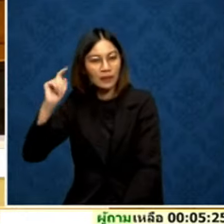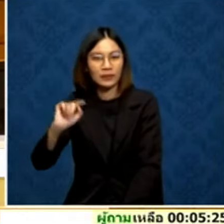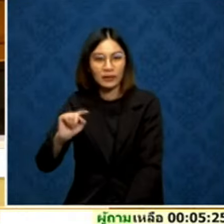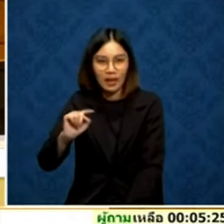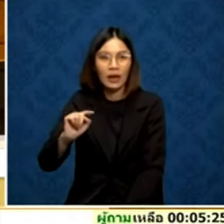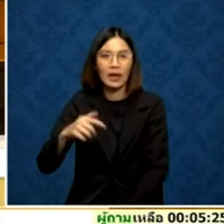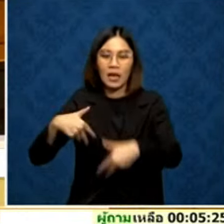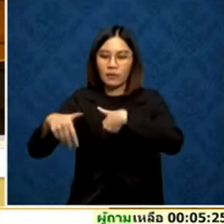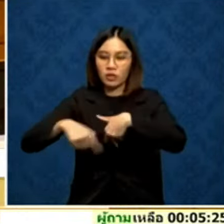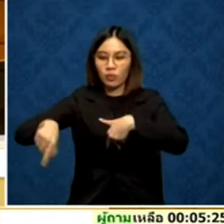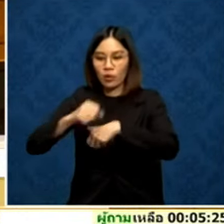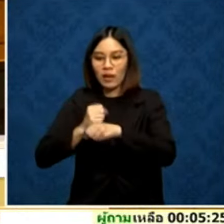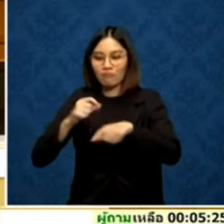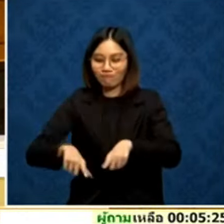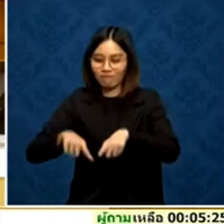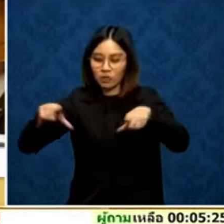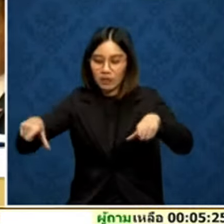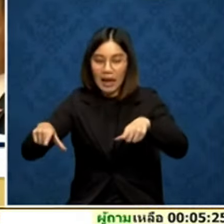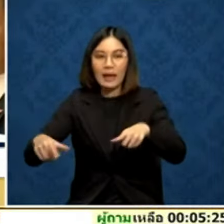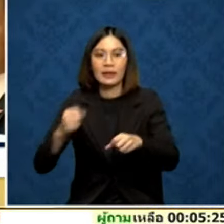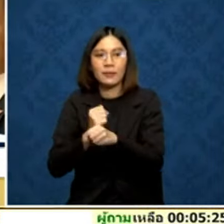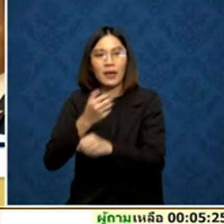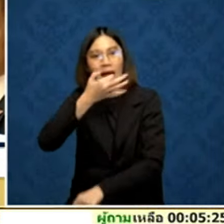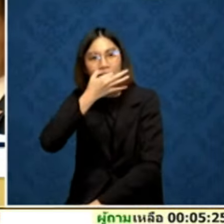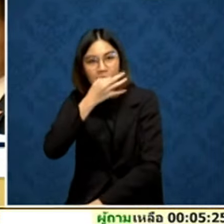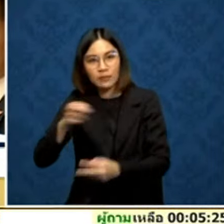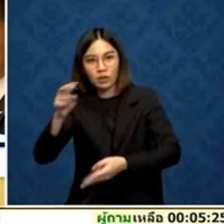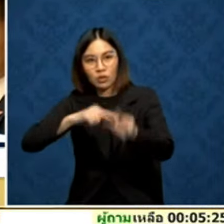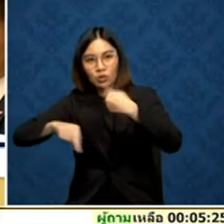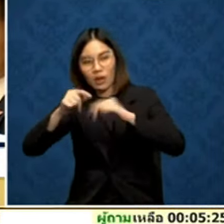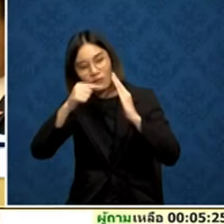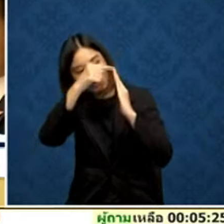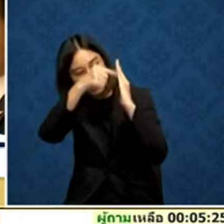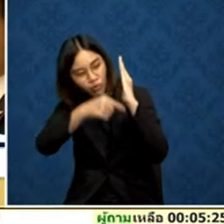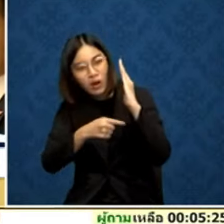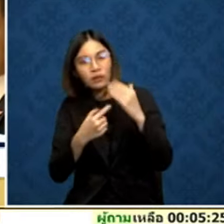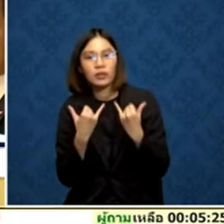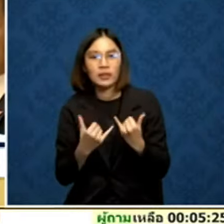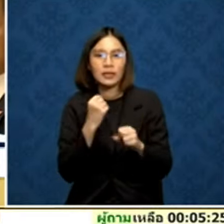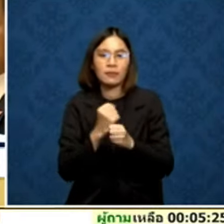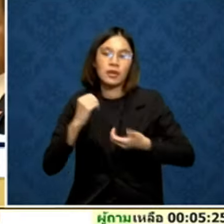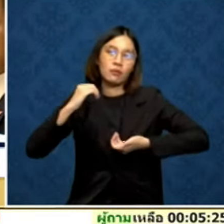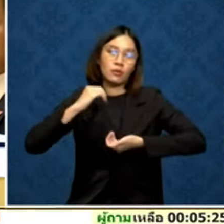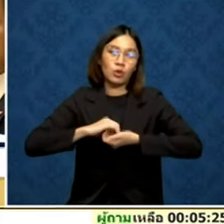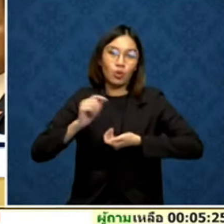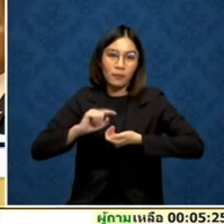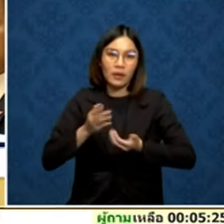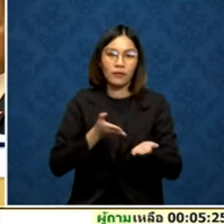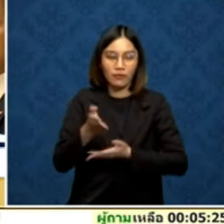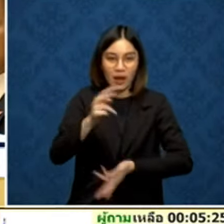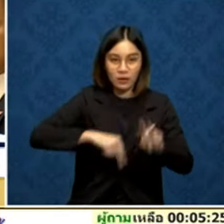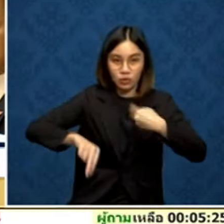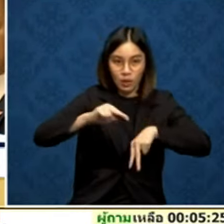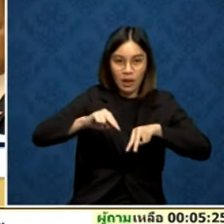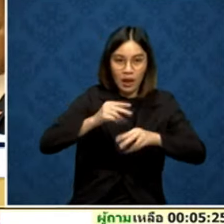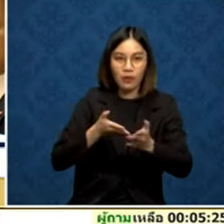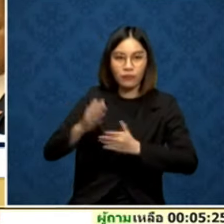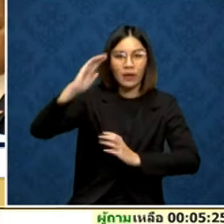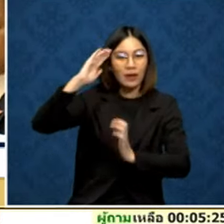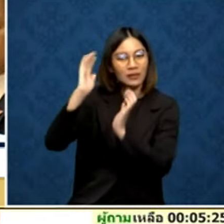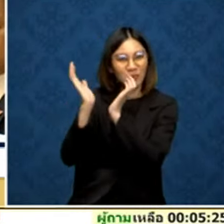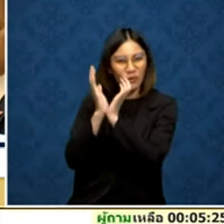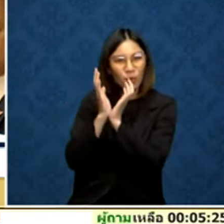นมีที่ดินทำกินนะครับการดูแลชายแดนซึ่งตรงนี้ก็มีการทำงานร่วมกันกับฝ่ายปกครองแล้วก็ฝ่ายตำรวจอ